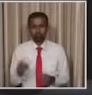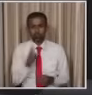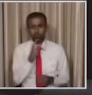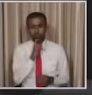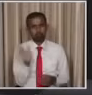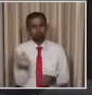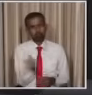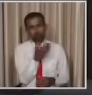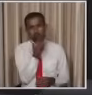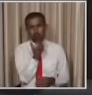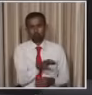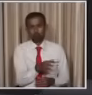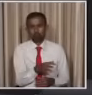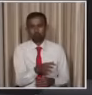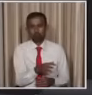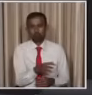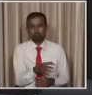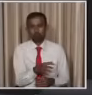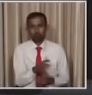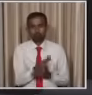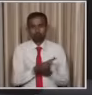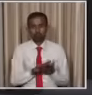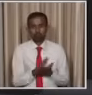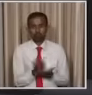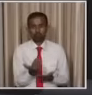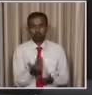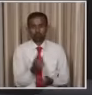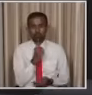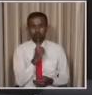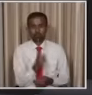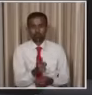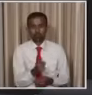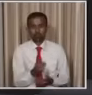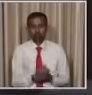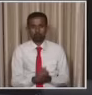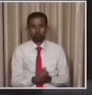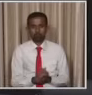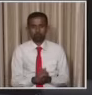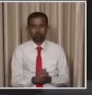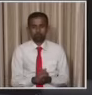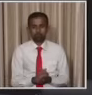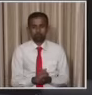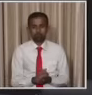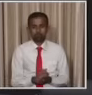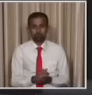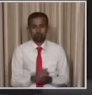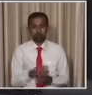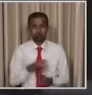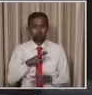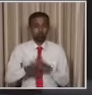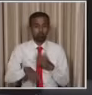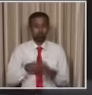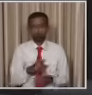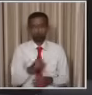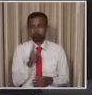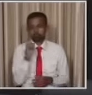උසාවියට ගිහිල්ලා අර්ථ නිරූපණයක් ඉල්ලුවා. මේ තමයි මේ කැළඹීමට